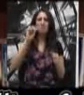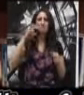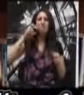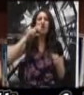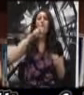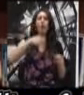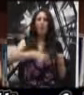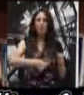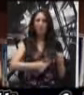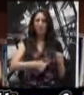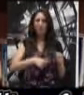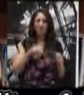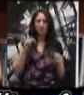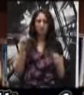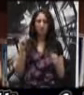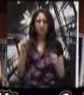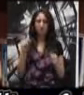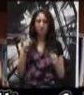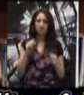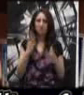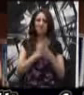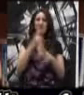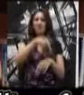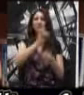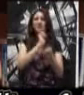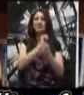عارفه بيه. بس